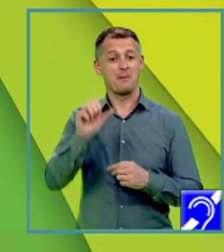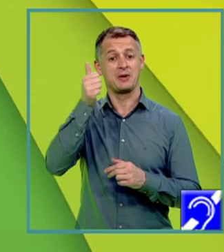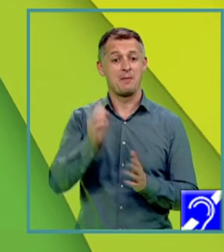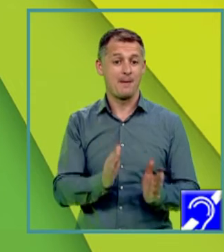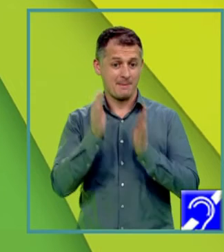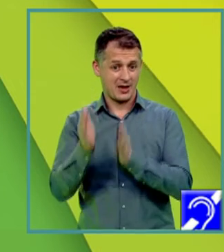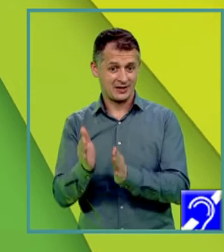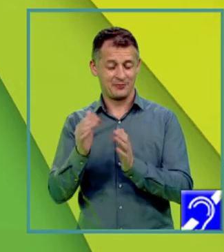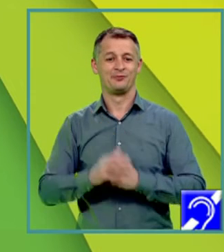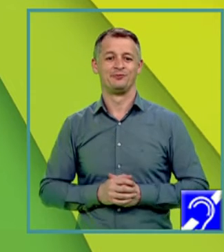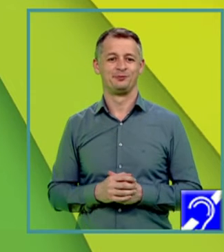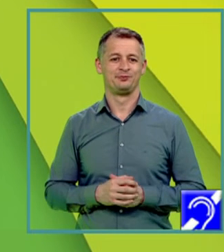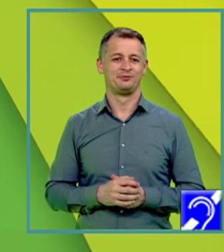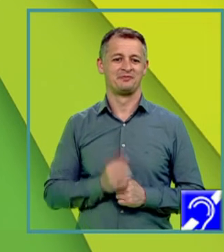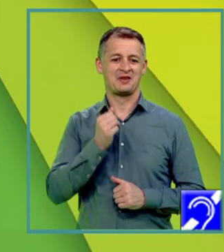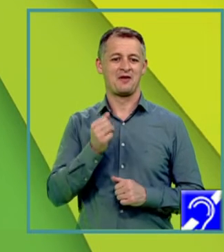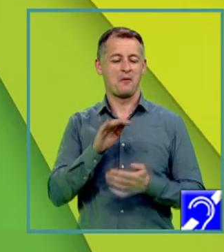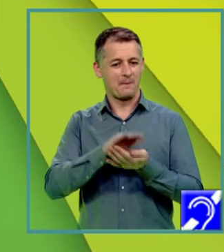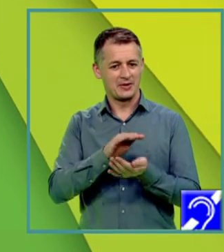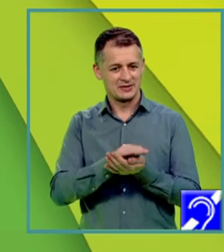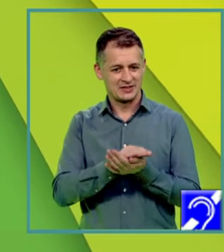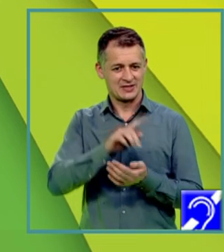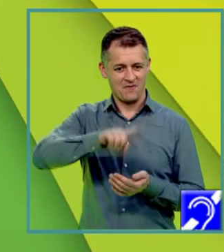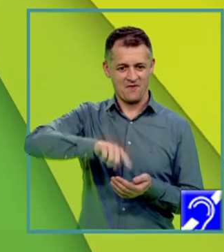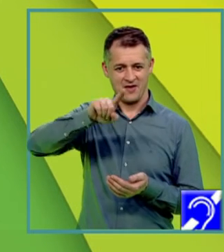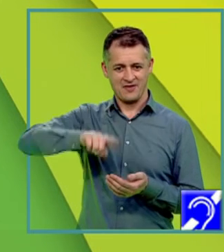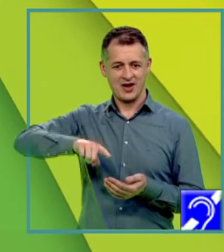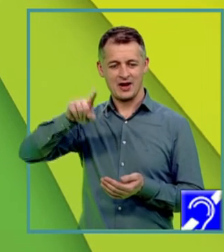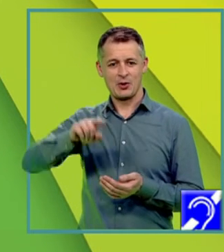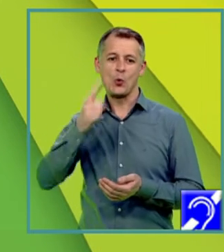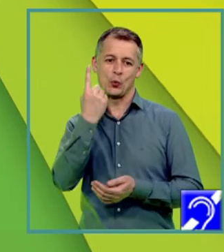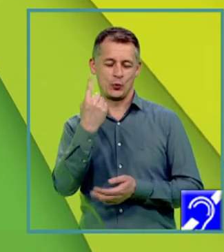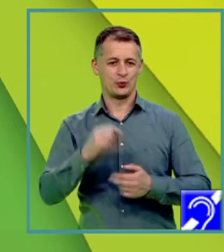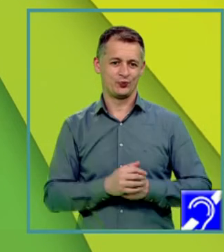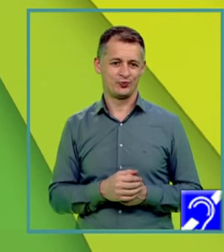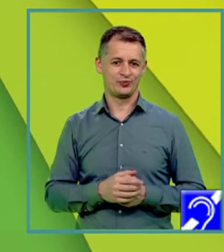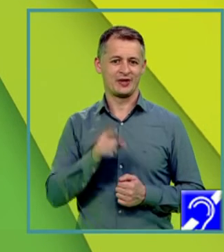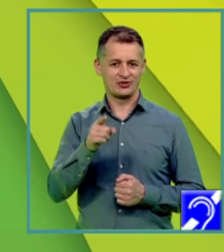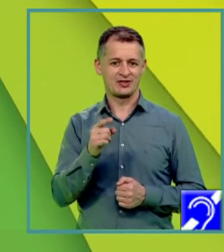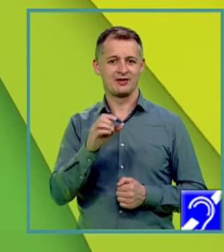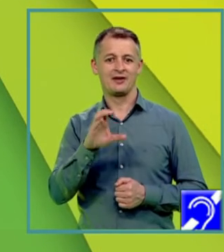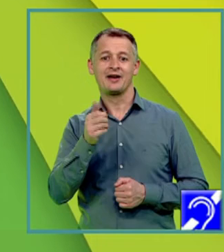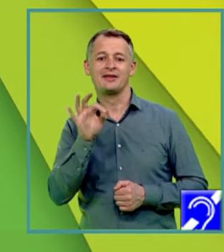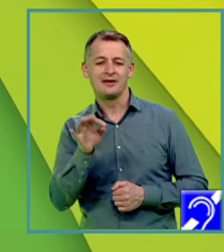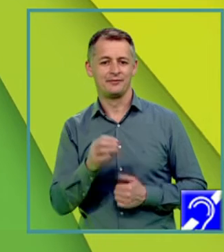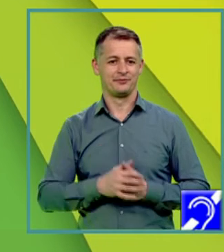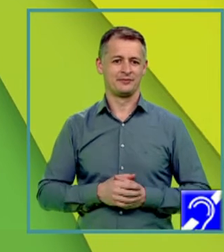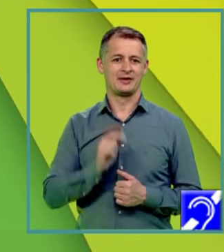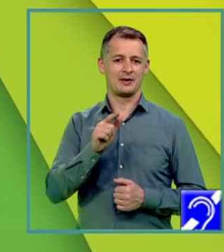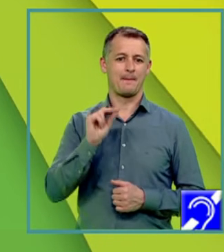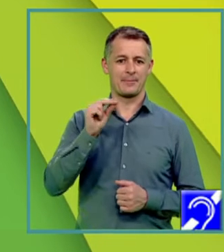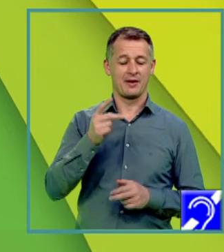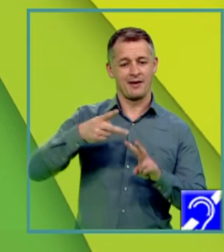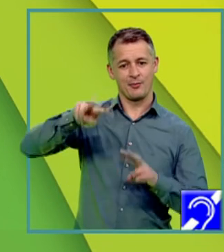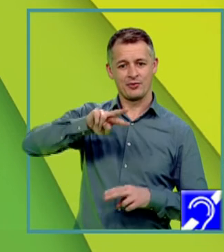parte vom păstra în variabila cmmmc 1a acest cât al lui pe